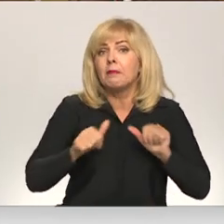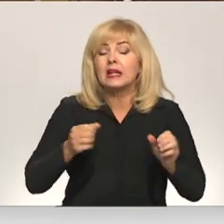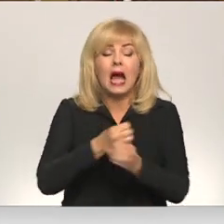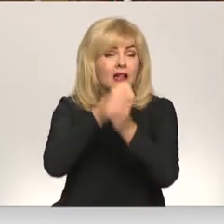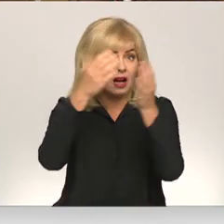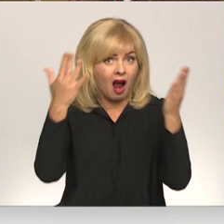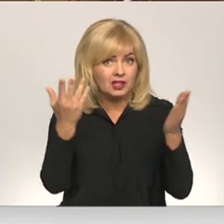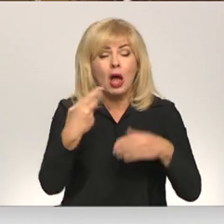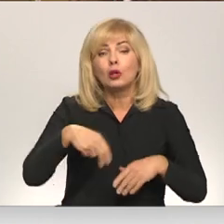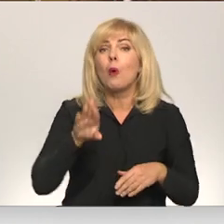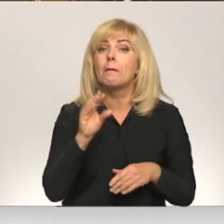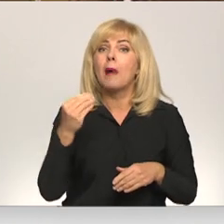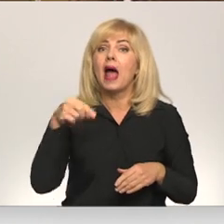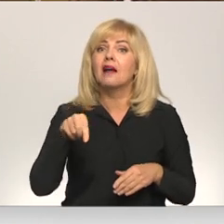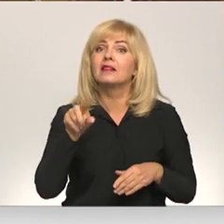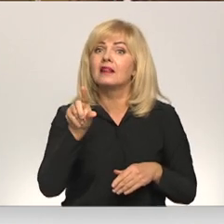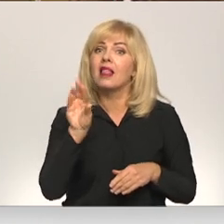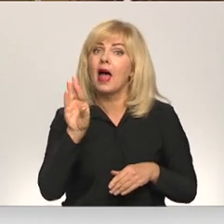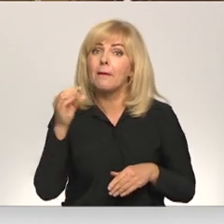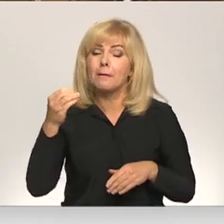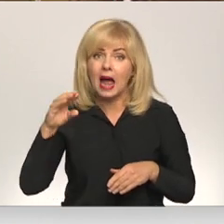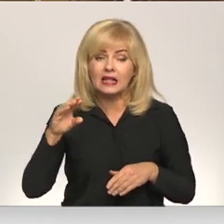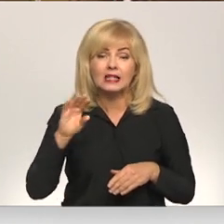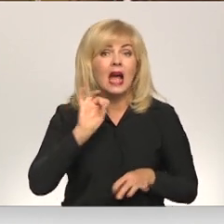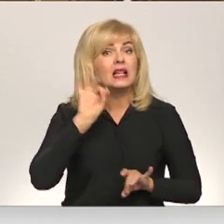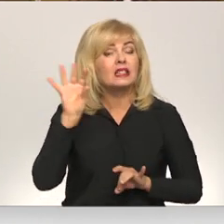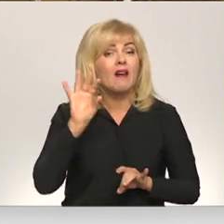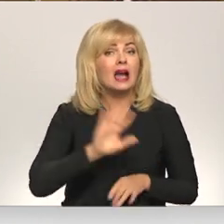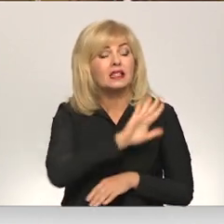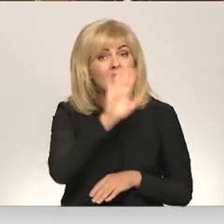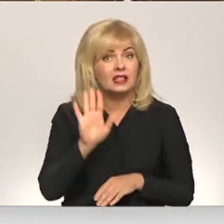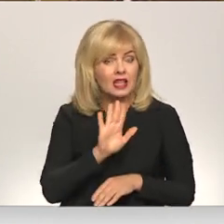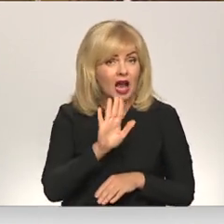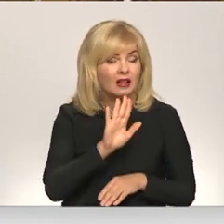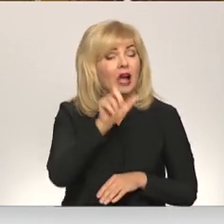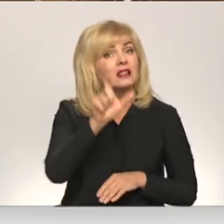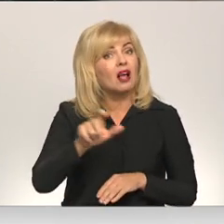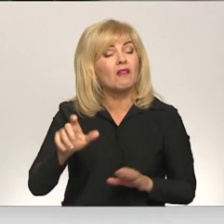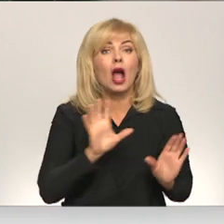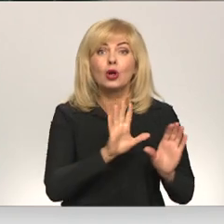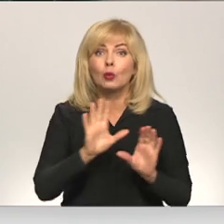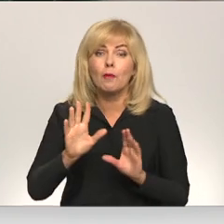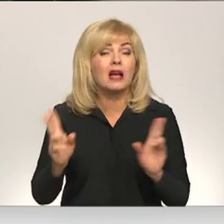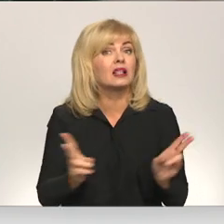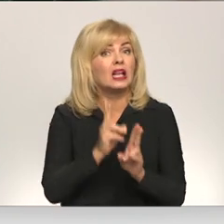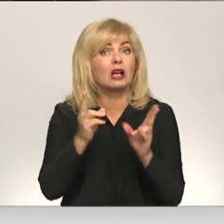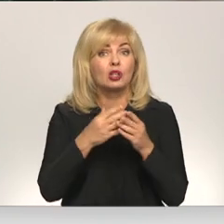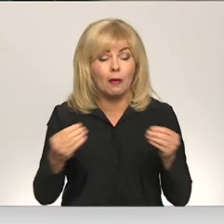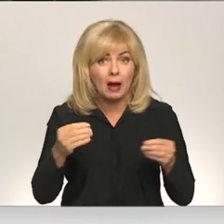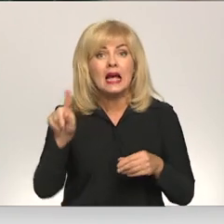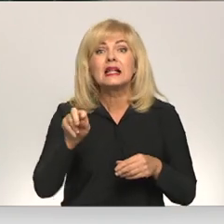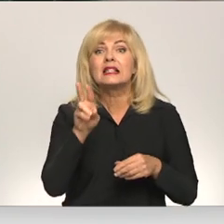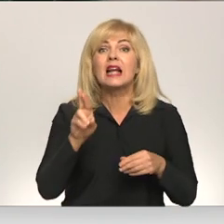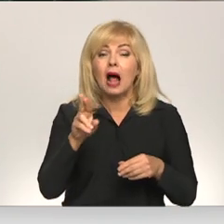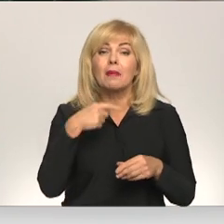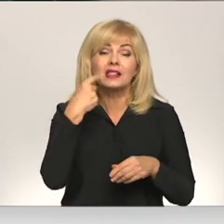no Betlēmes, un līdz pat zvaigznes dienai ļaudis rūpējas, lai liesma neizdeg. Kārlis Skalba jau arī teica savās